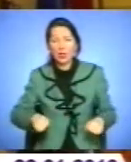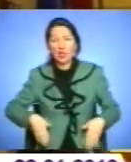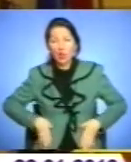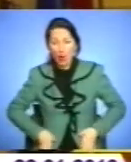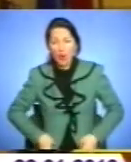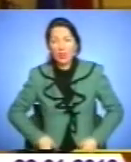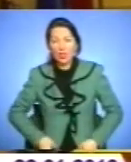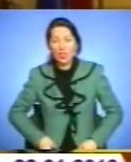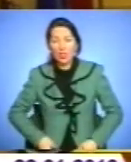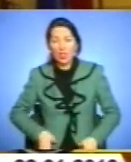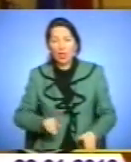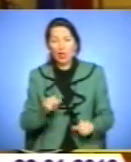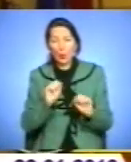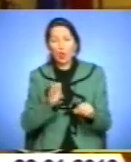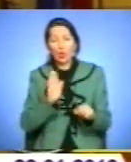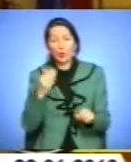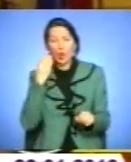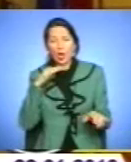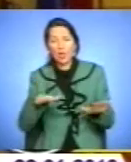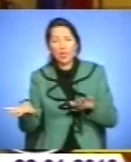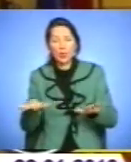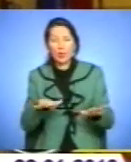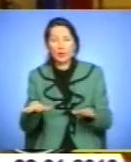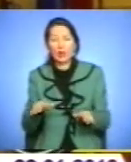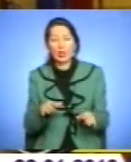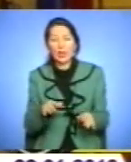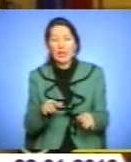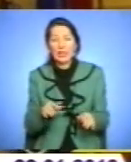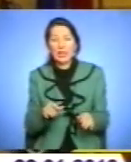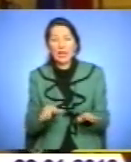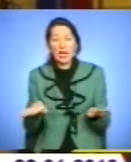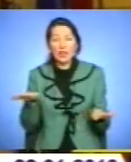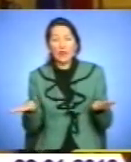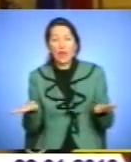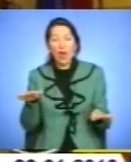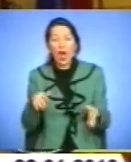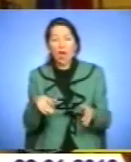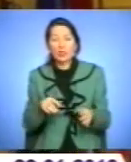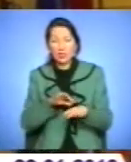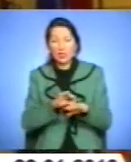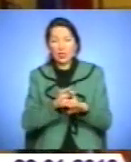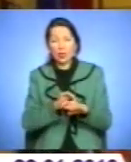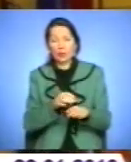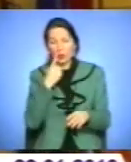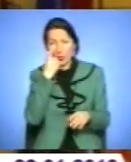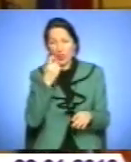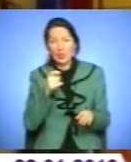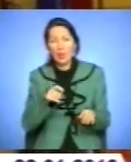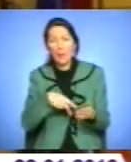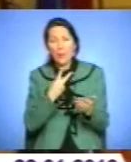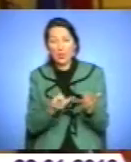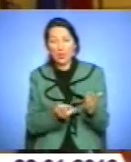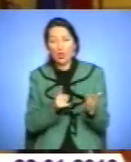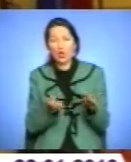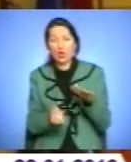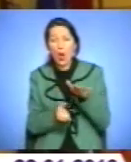щоб можна було краще балансувати тілом і попередити падіння. Щодо підошв,